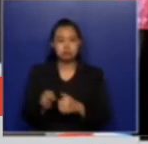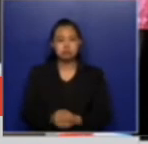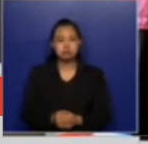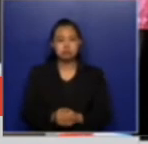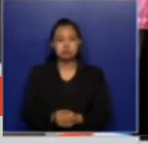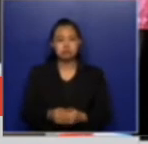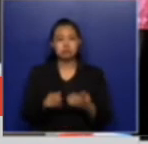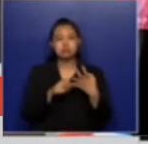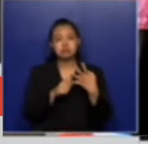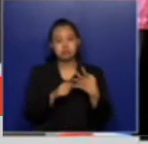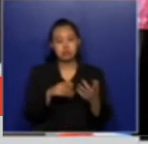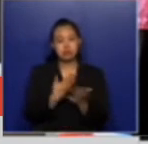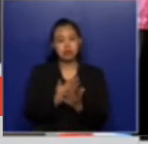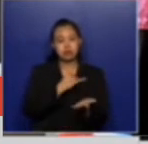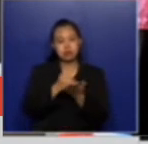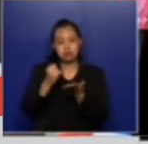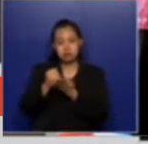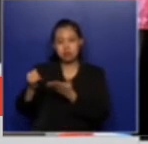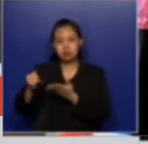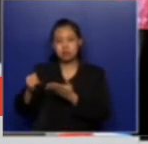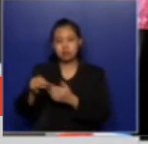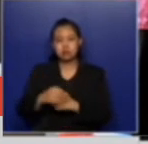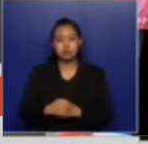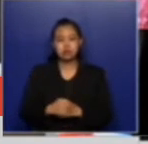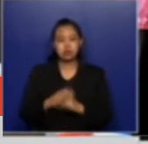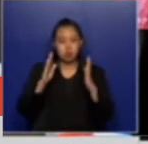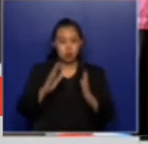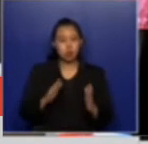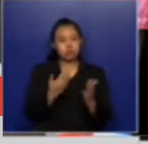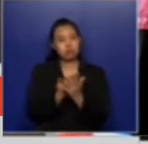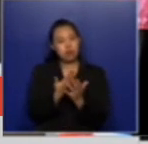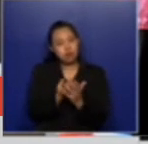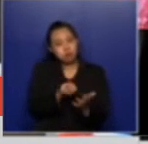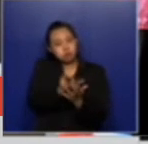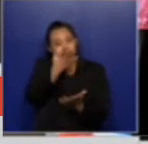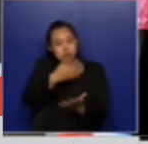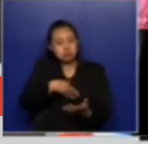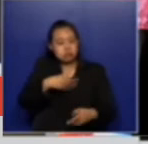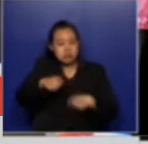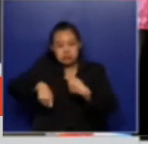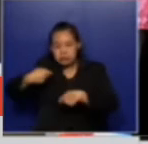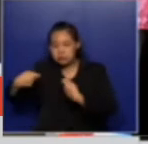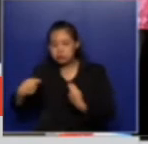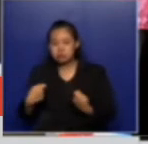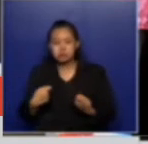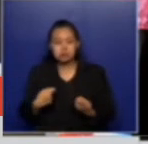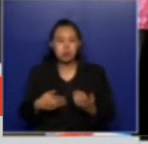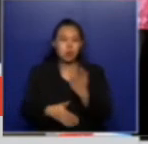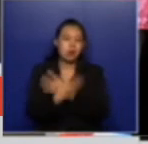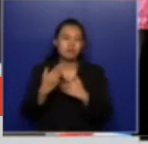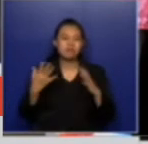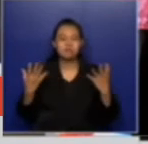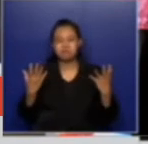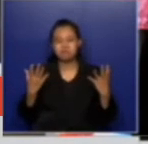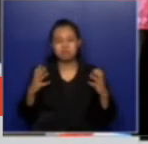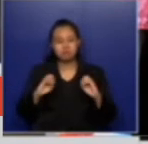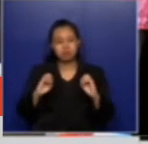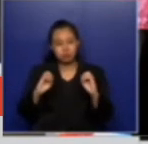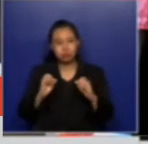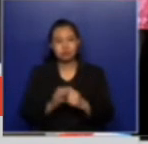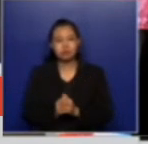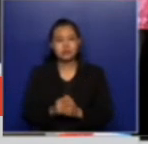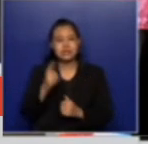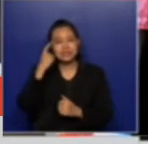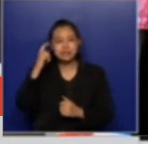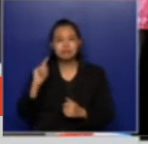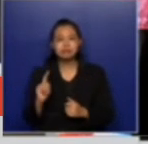การใช้จ่ายโอกาสที่จะมีคนมีเงินมาใช้จ่ายวันนี้ก็โอกาสมันเป็นไปไม่ได้ฉะนั้นต้องมาคิดใหม่ผมบ